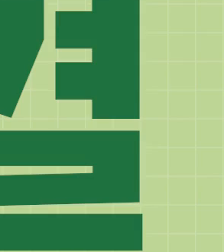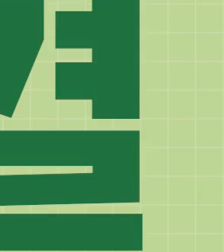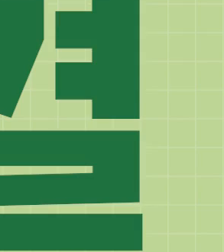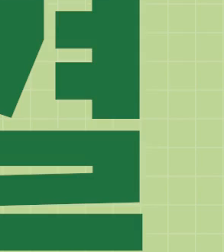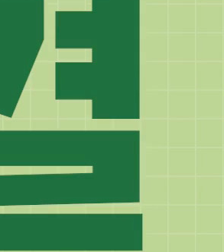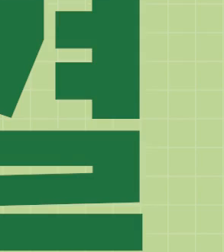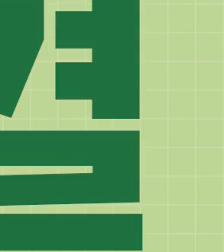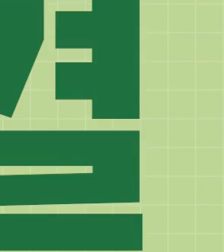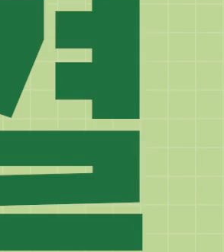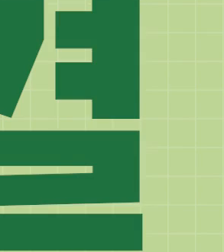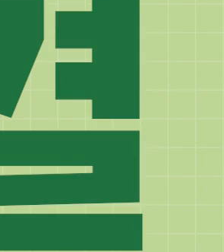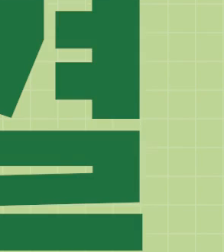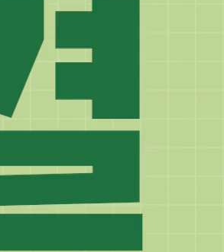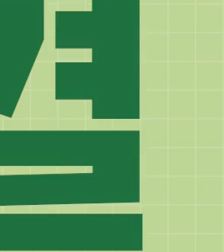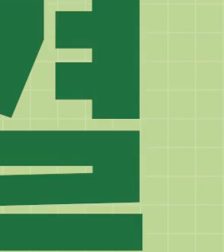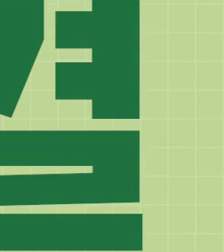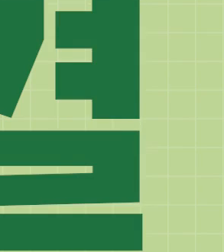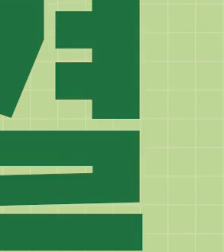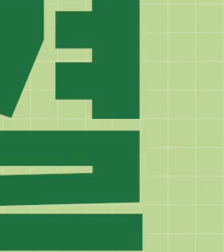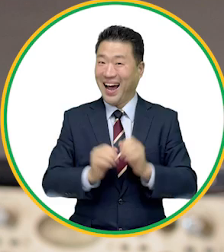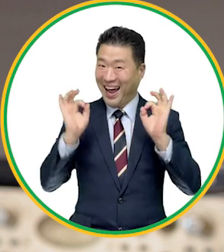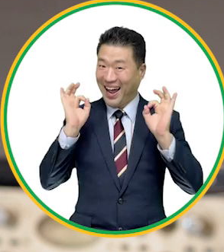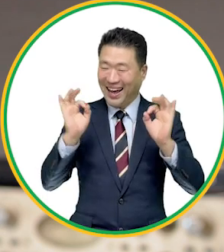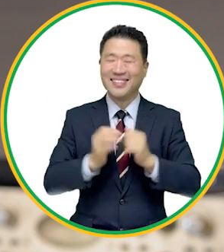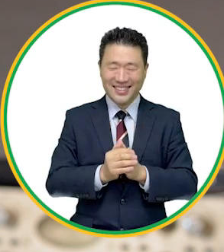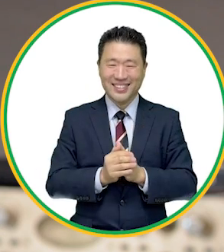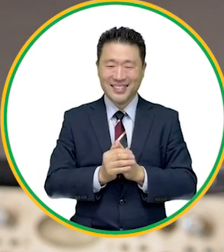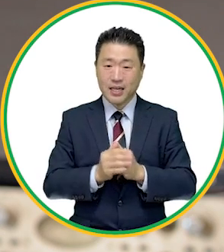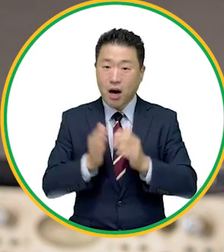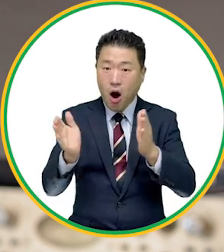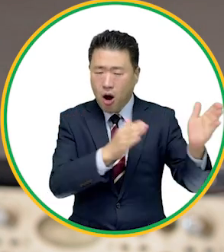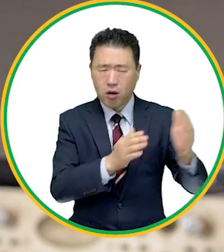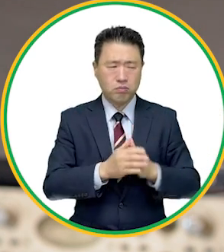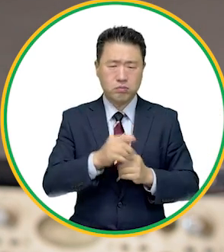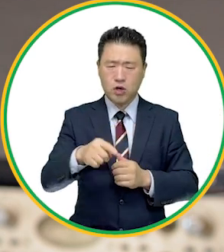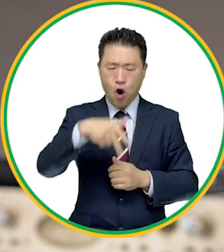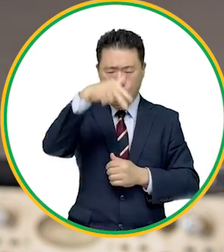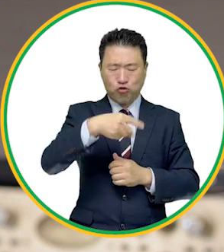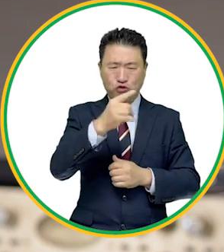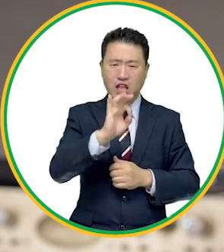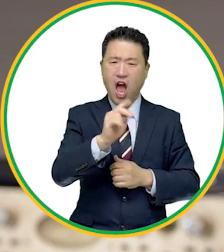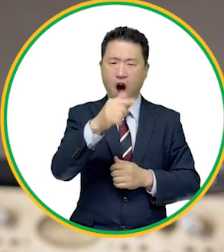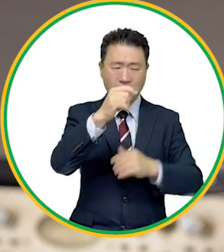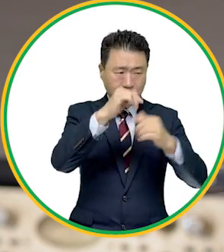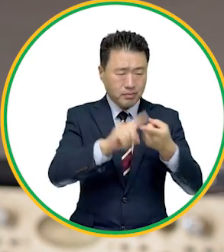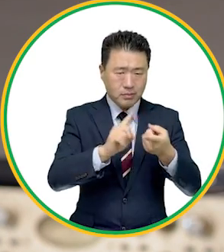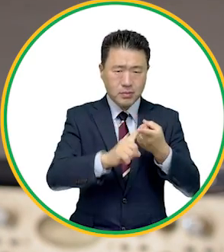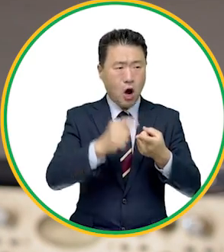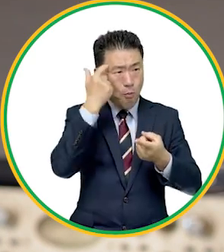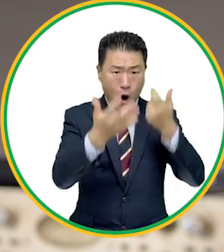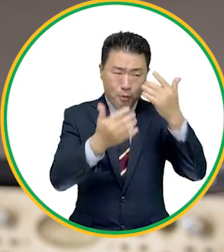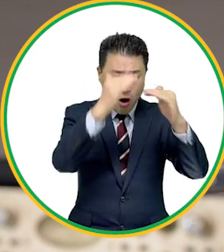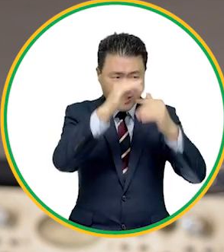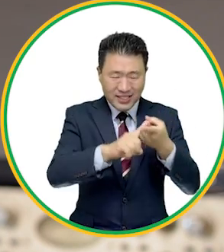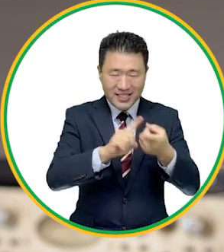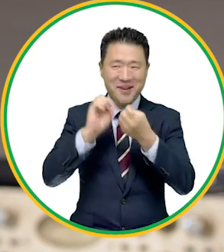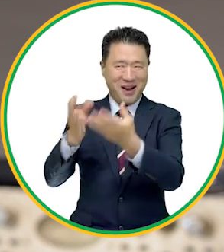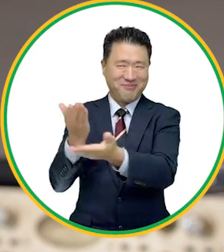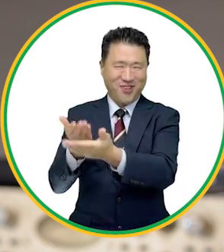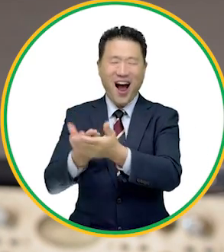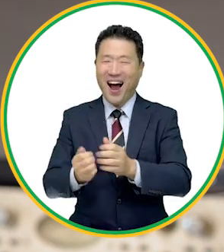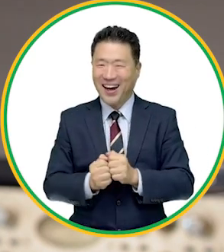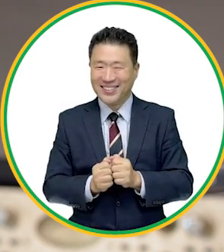합니다. 고민 해결! 그렇다면 이번엔 주택연금과 관련해 자주 묻는 질문에 대해